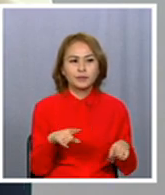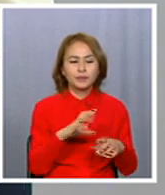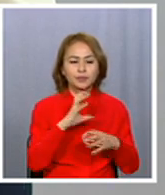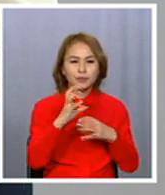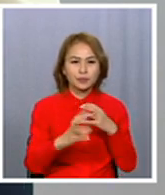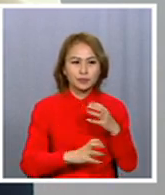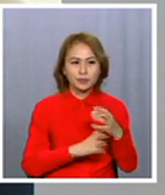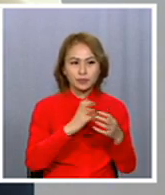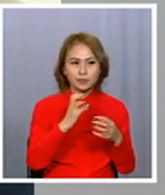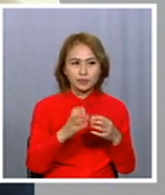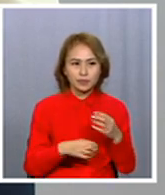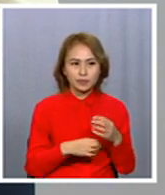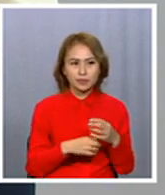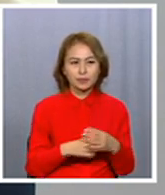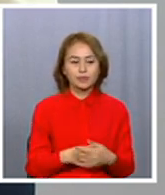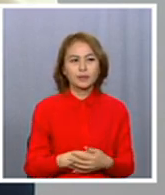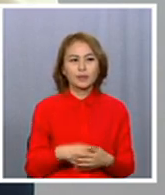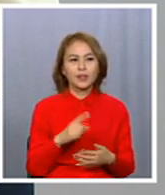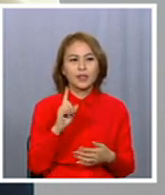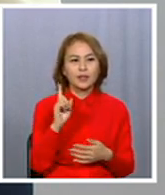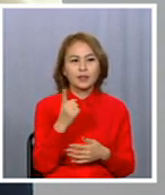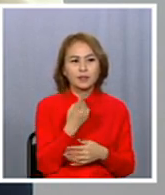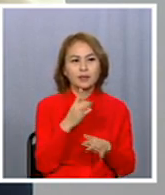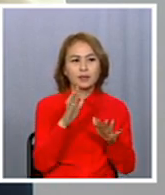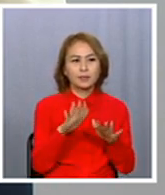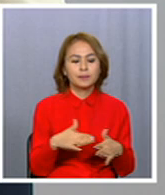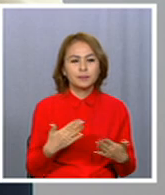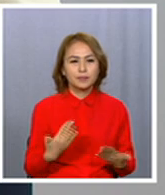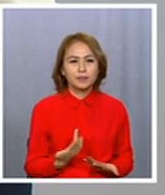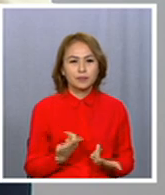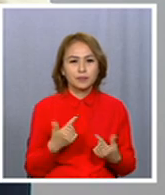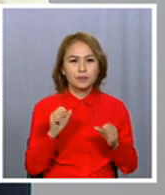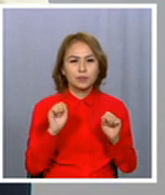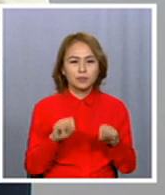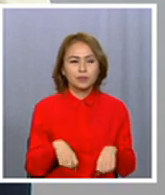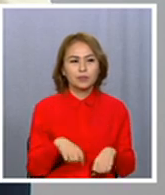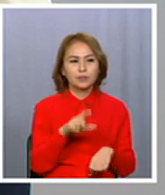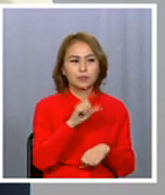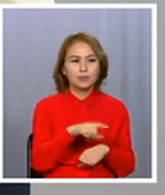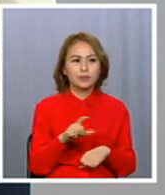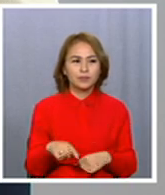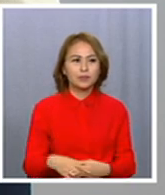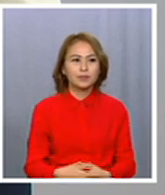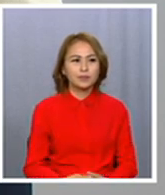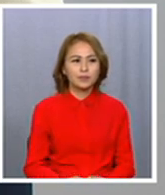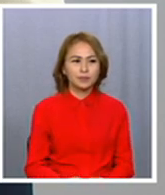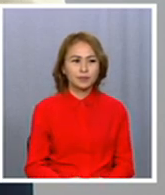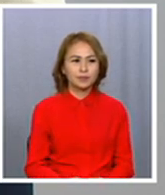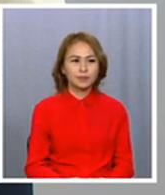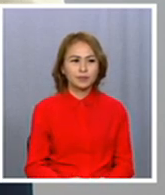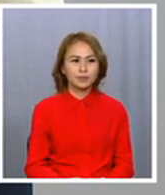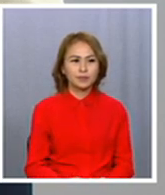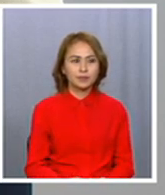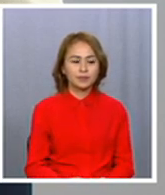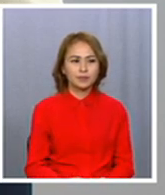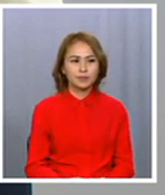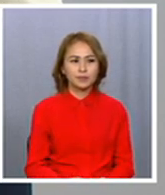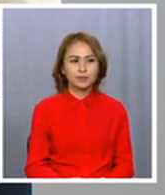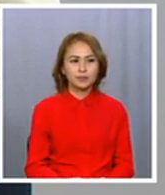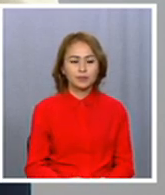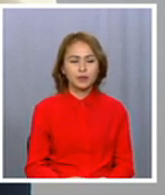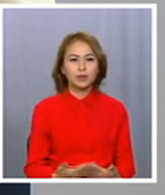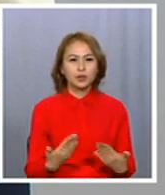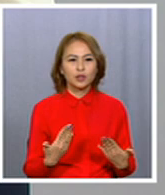вращается, крутится, изучается. Четвертая строка – единственная обитаемая планета в Солнечной